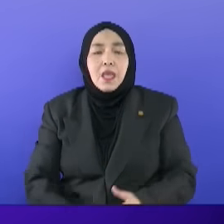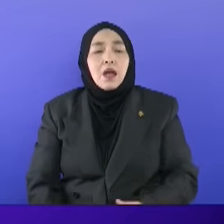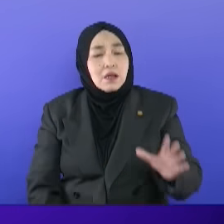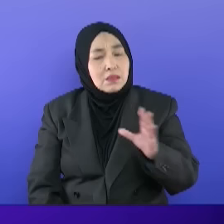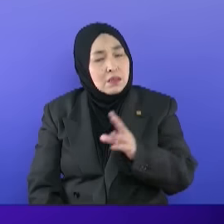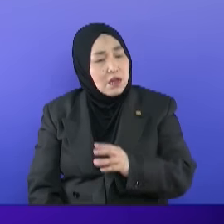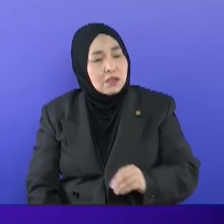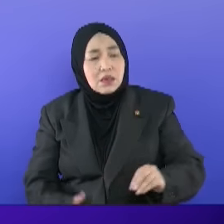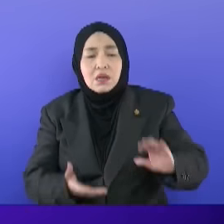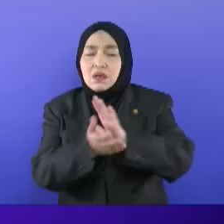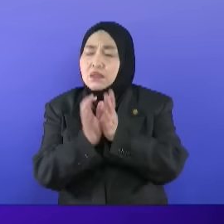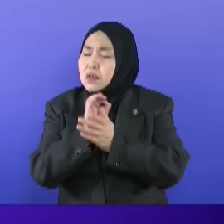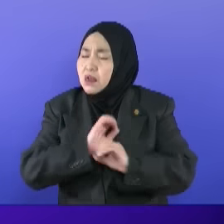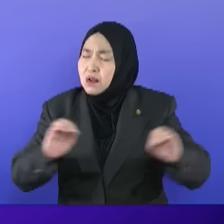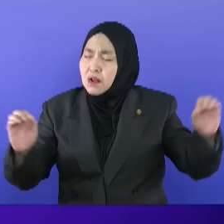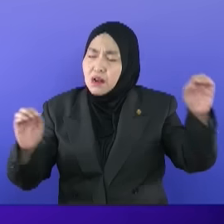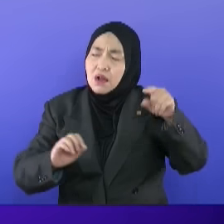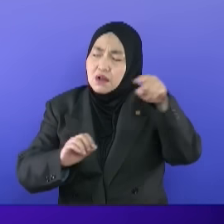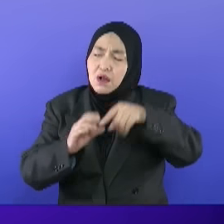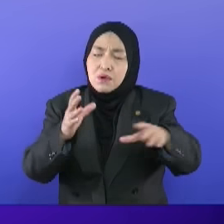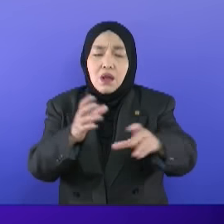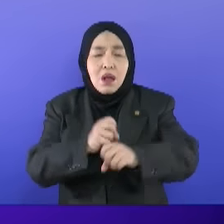maaka minallah